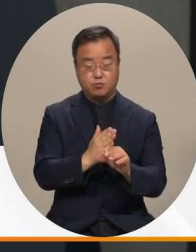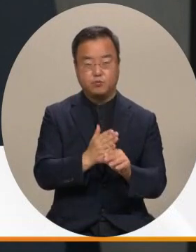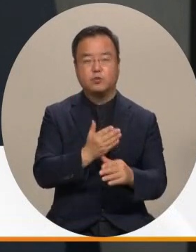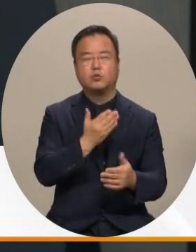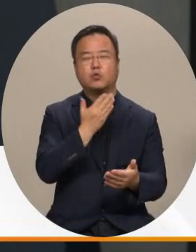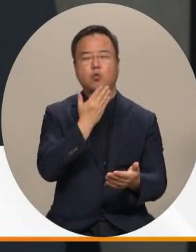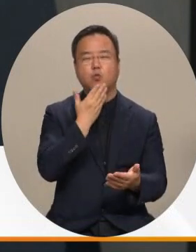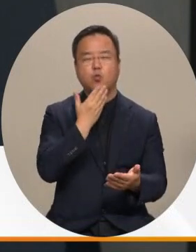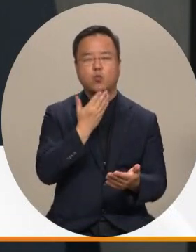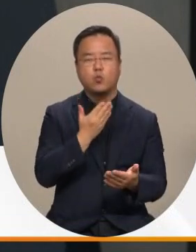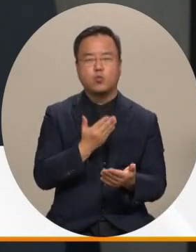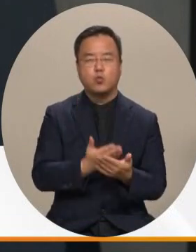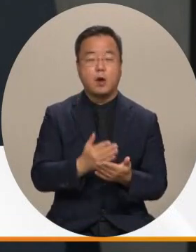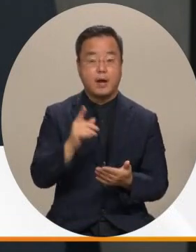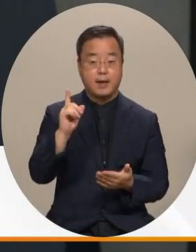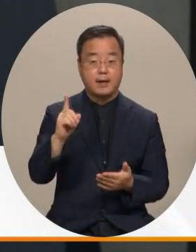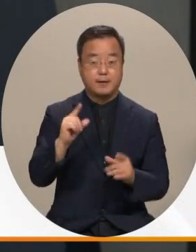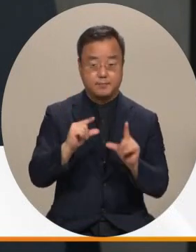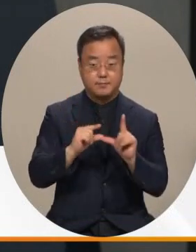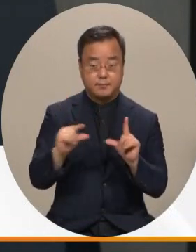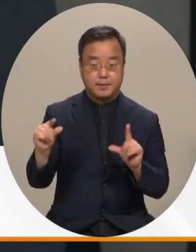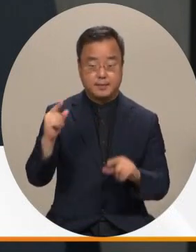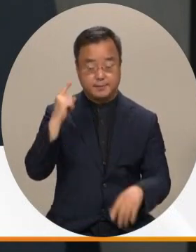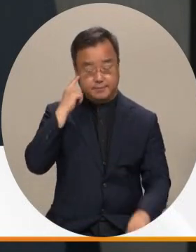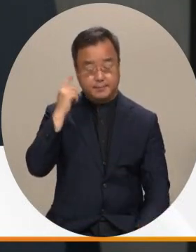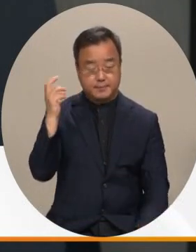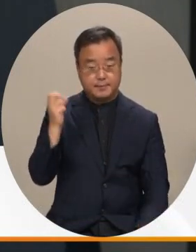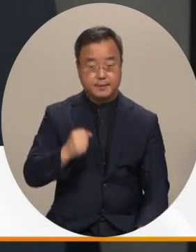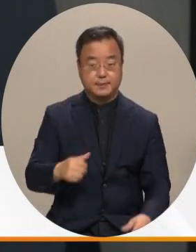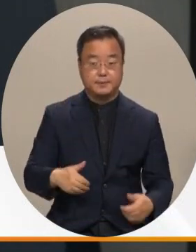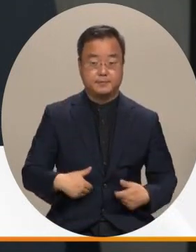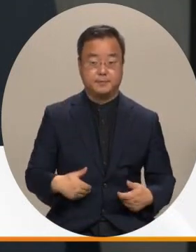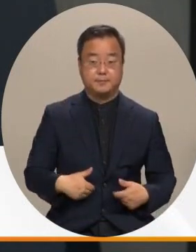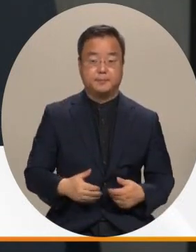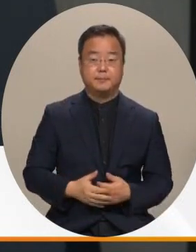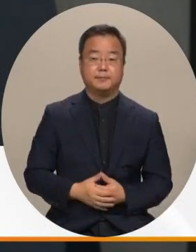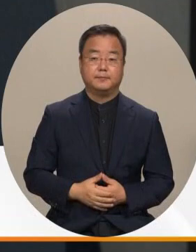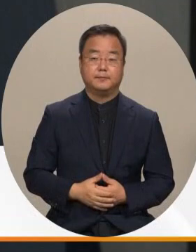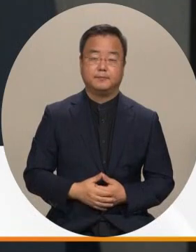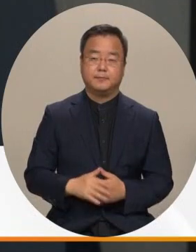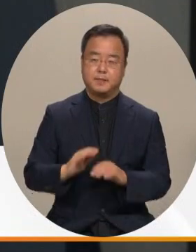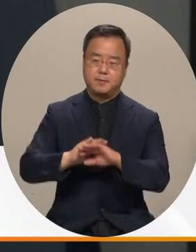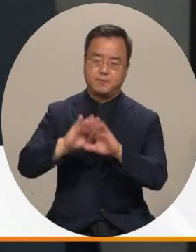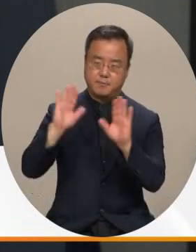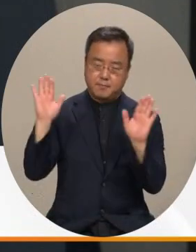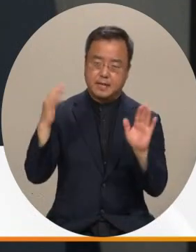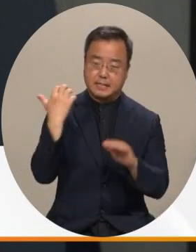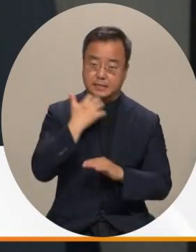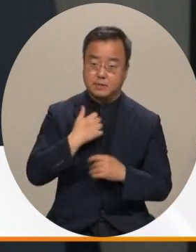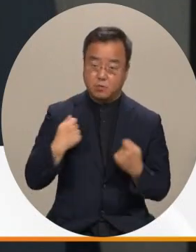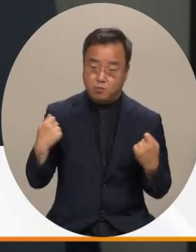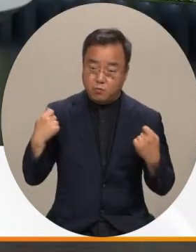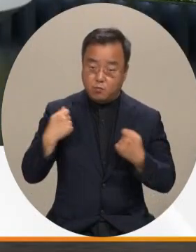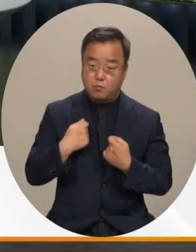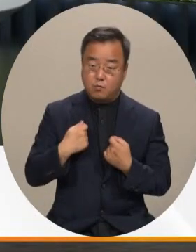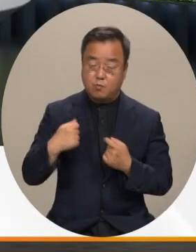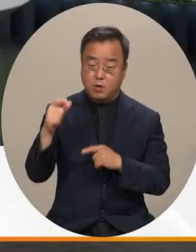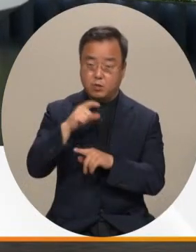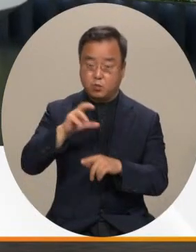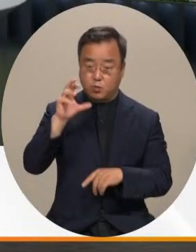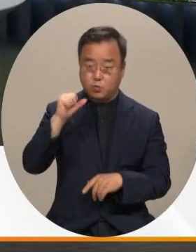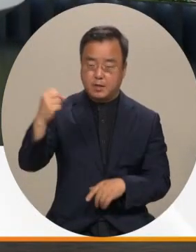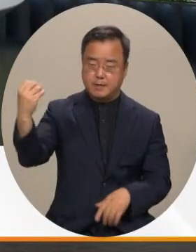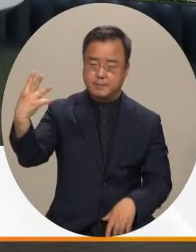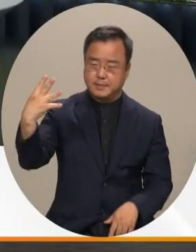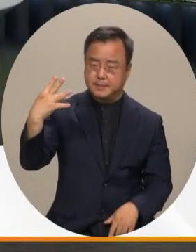그런 이론이라는 시민들의 인식 전환도 필요하다고 봅니다네 밝은색 옷을 뭐 더 좋아하는 건는 빛에 더